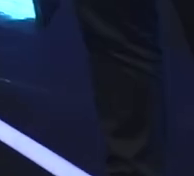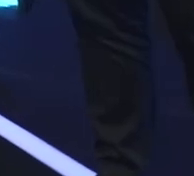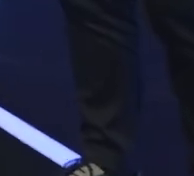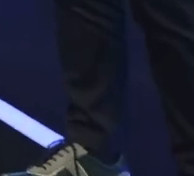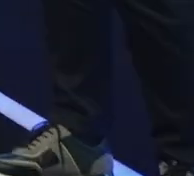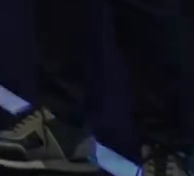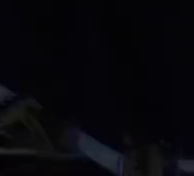haleluya